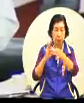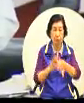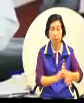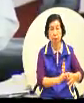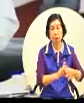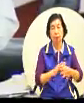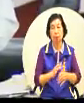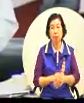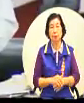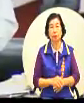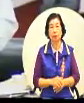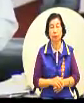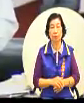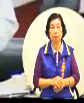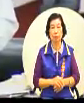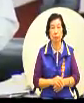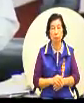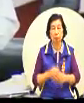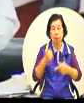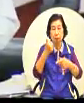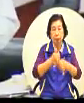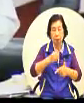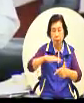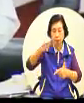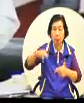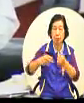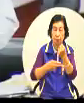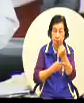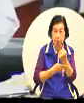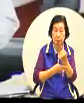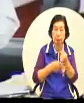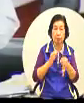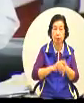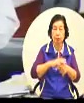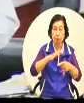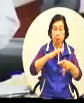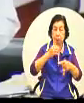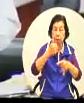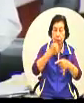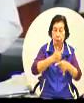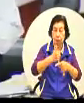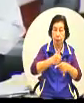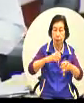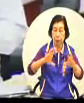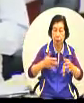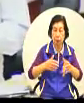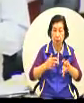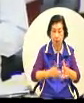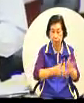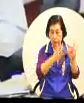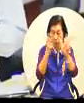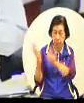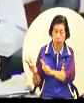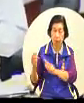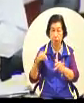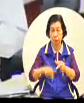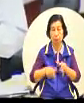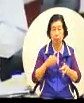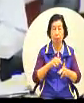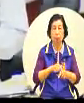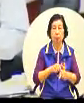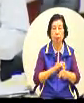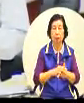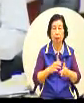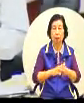于建山里建国桥的复建案非常非常的重视，因为这个部落开过部落